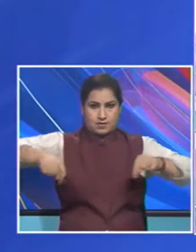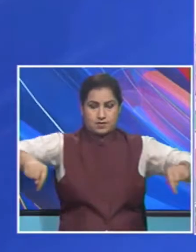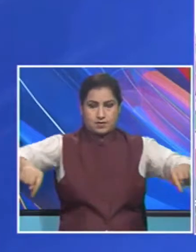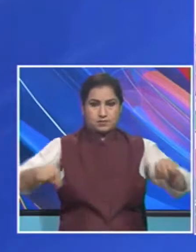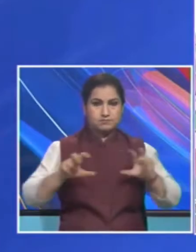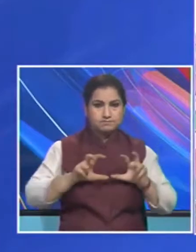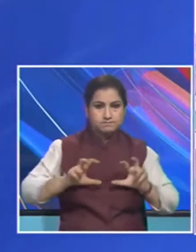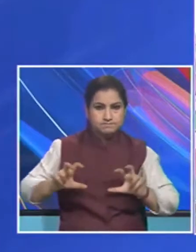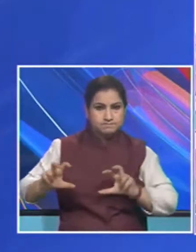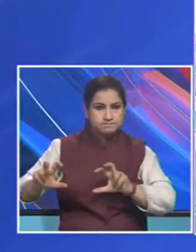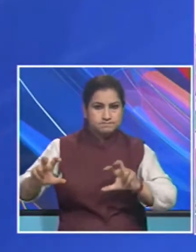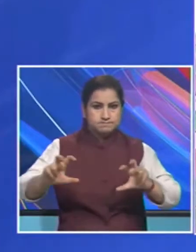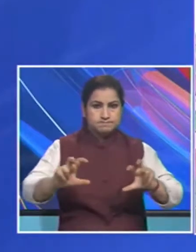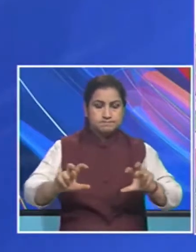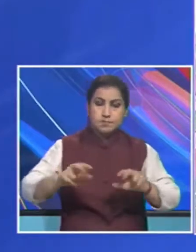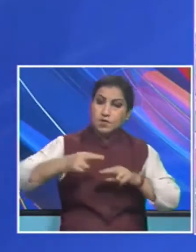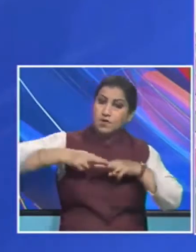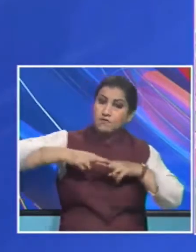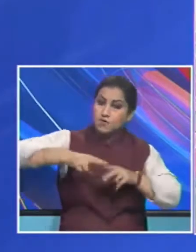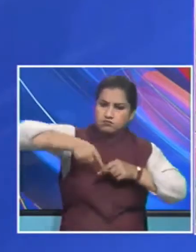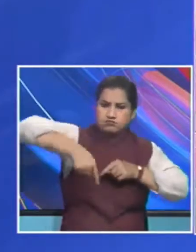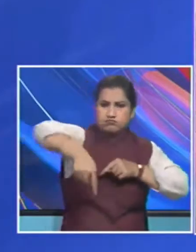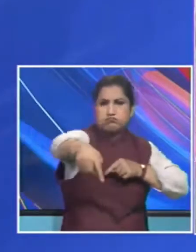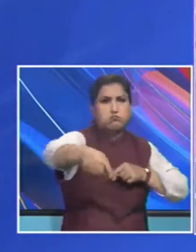पूरे मार्ग में